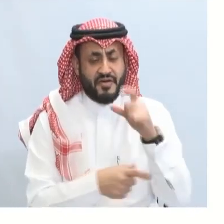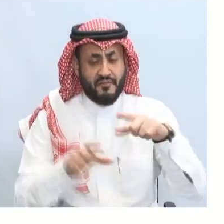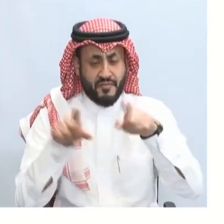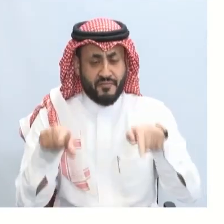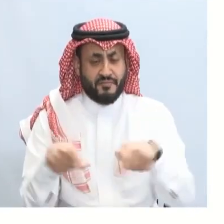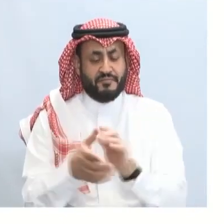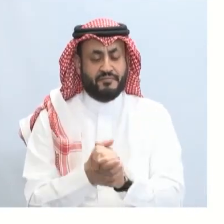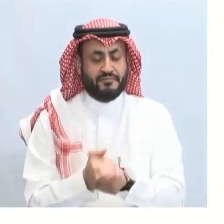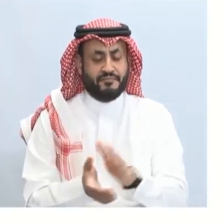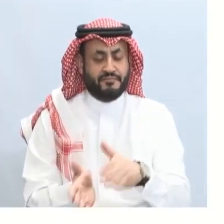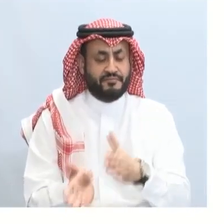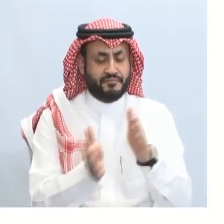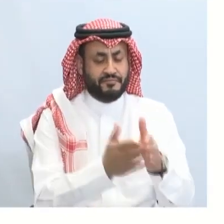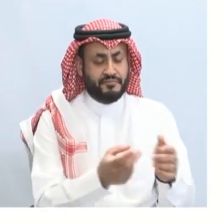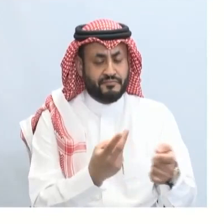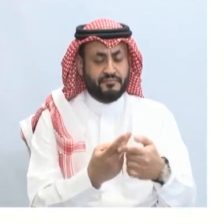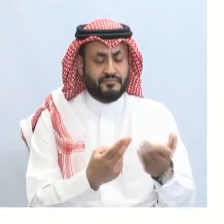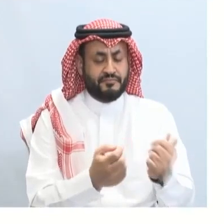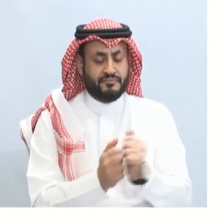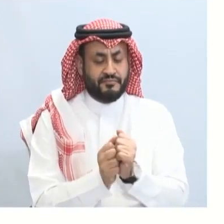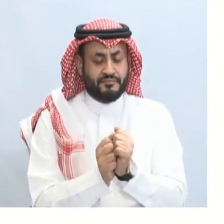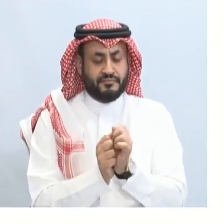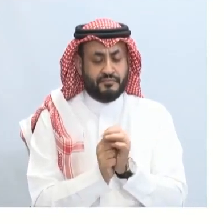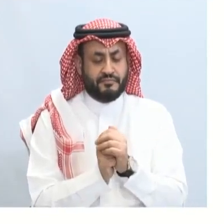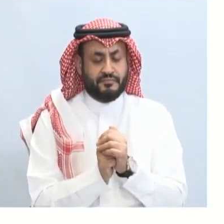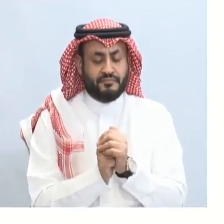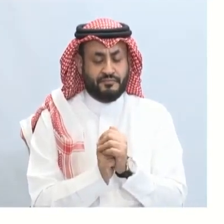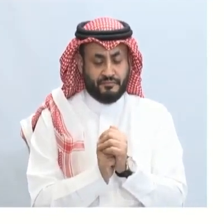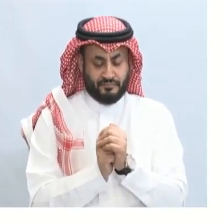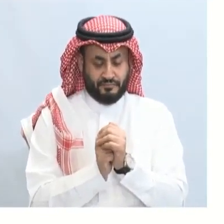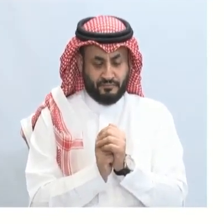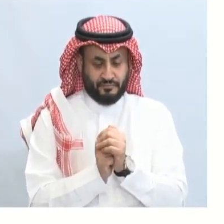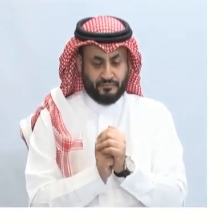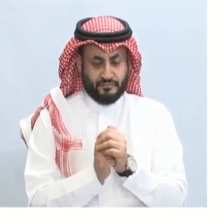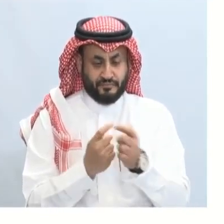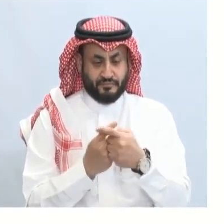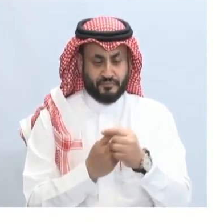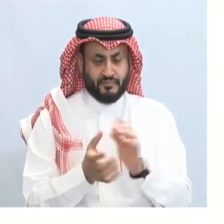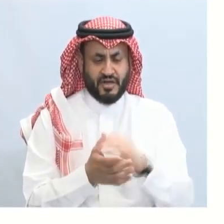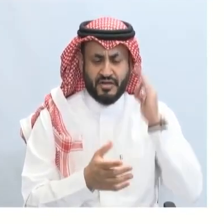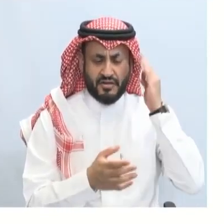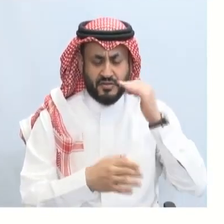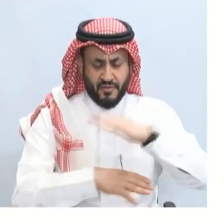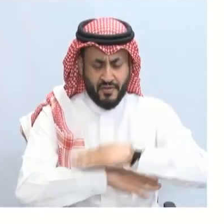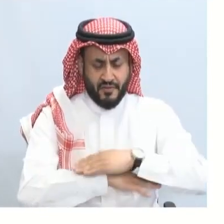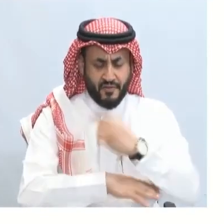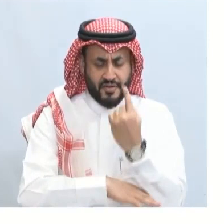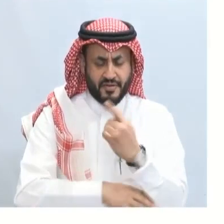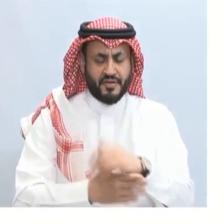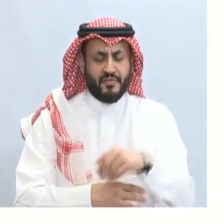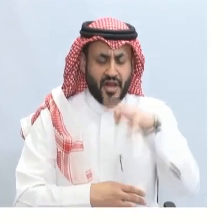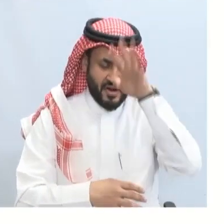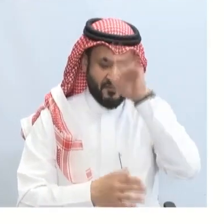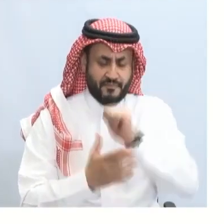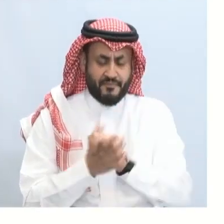الاسلام بالنسبه لواجبات المواطن وحقوق الدوله اولا السمع والطاعه لولي